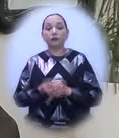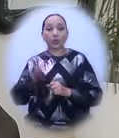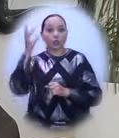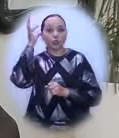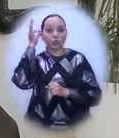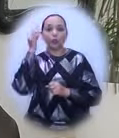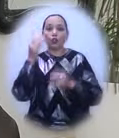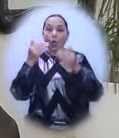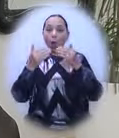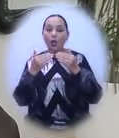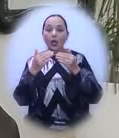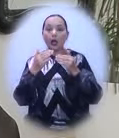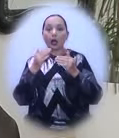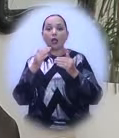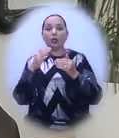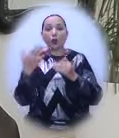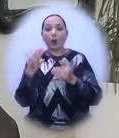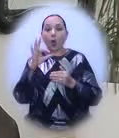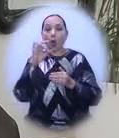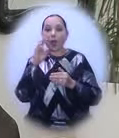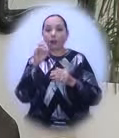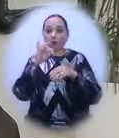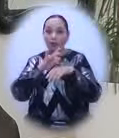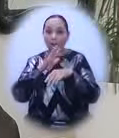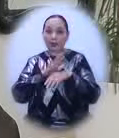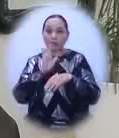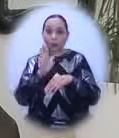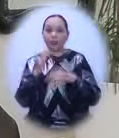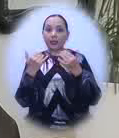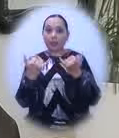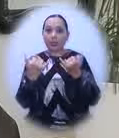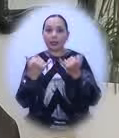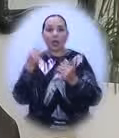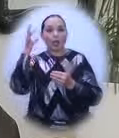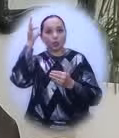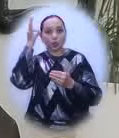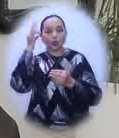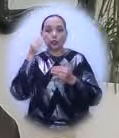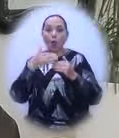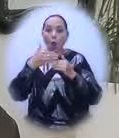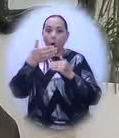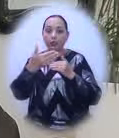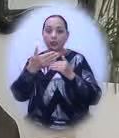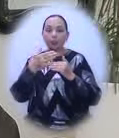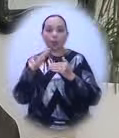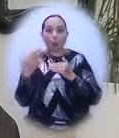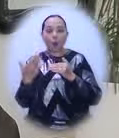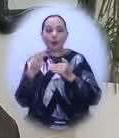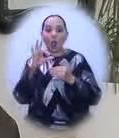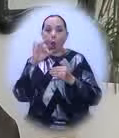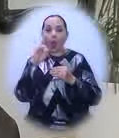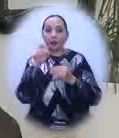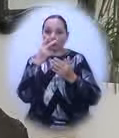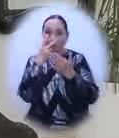Sochning orqa tomon akantovkasini bitirib oldik. Endi esa sochning old tomon akantovkasini ko'rsatib